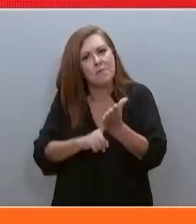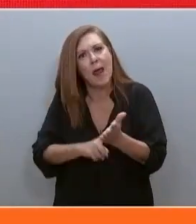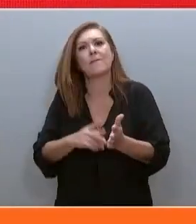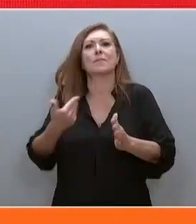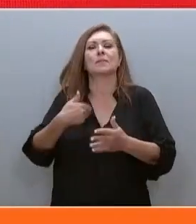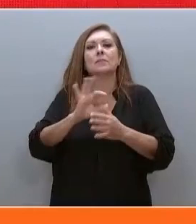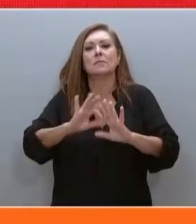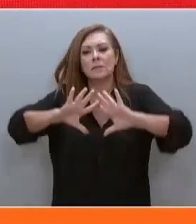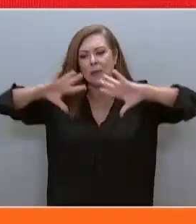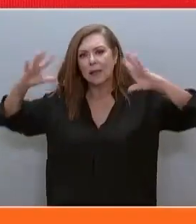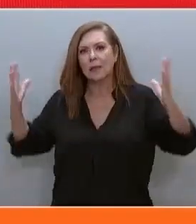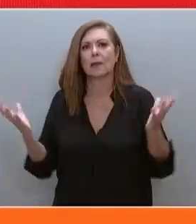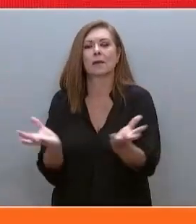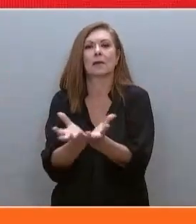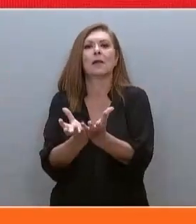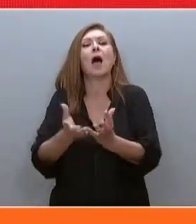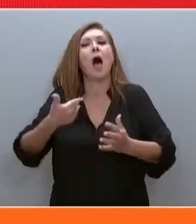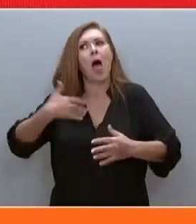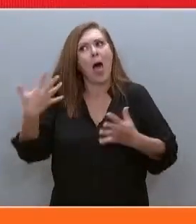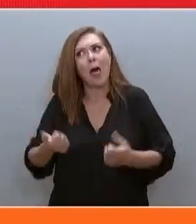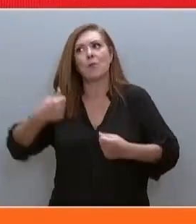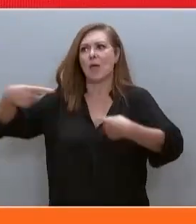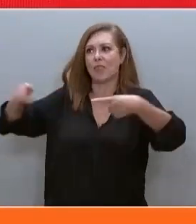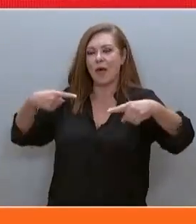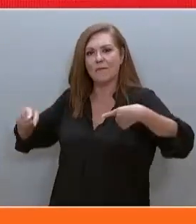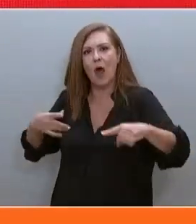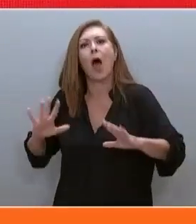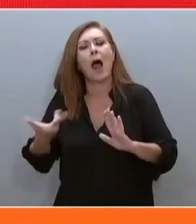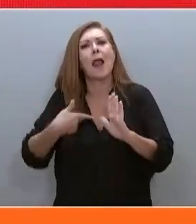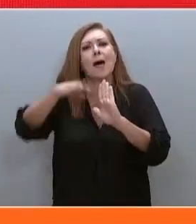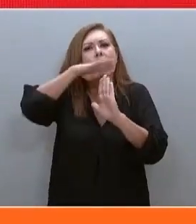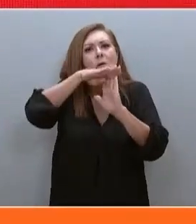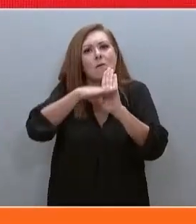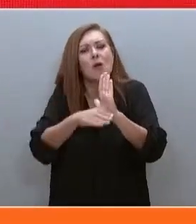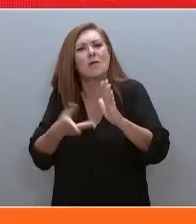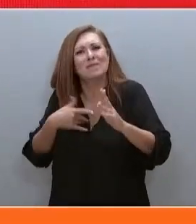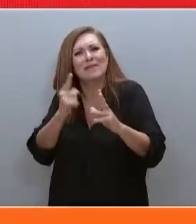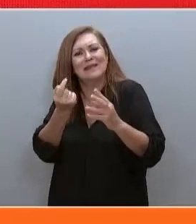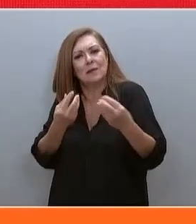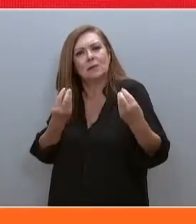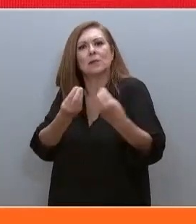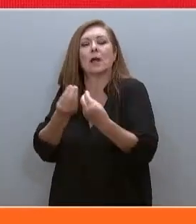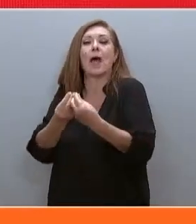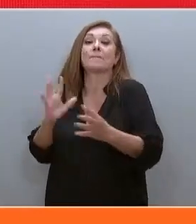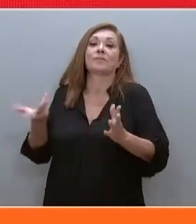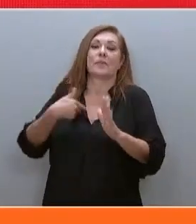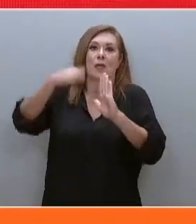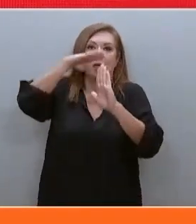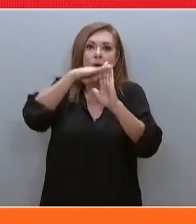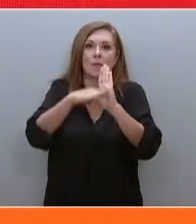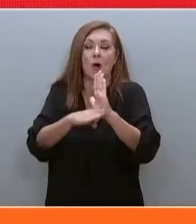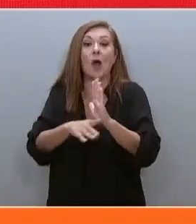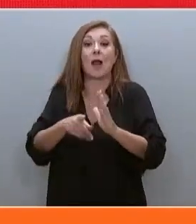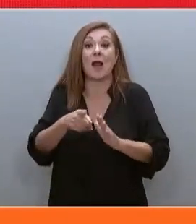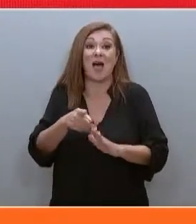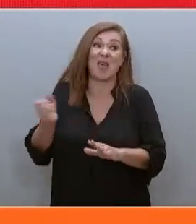νομιμοποίηση. Να διατηρούμε τις διαφορές μας, αλλά να έχουμε προγραμματικές συγκλήσεις. Προγραμματικές συγκλήσεις δεν μπορεί να υπάρξουν ανάμεσα στη δεξιά